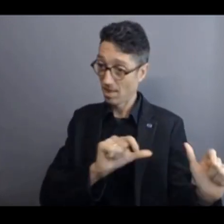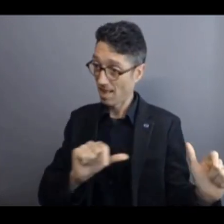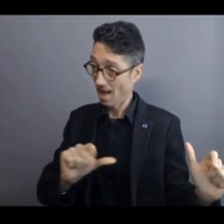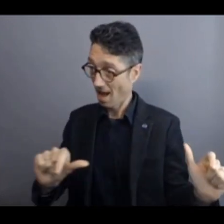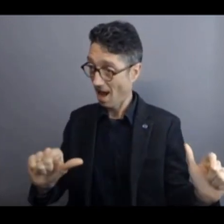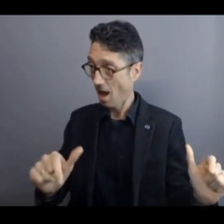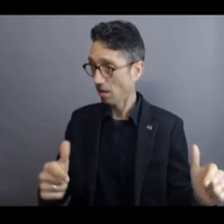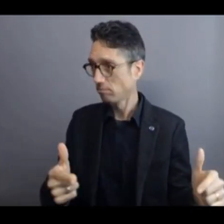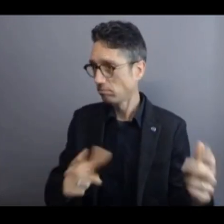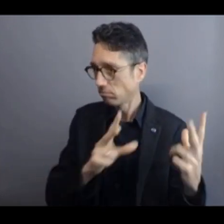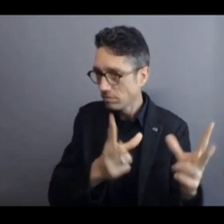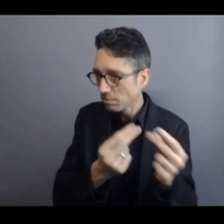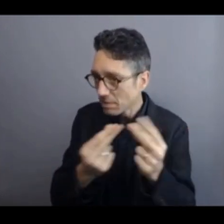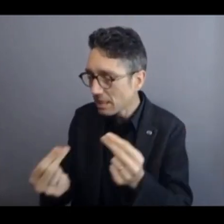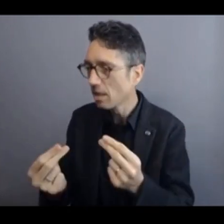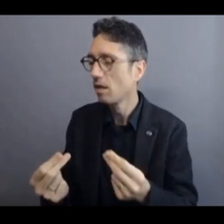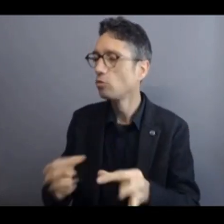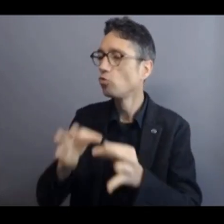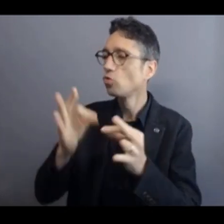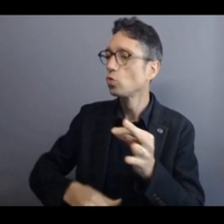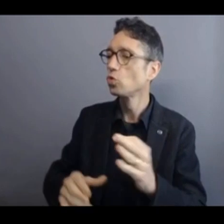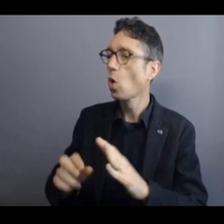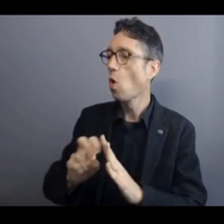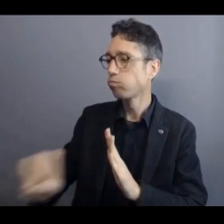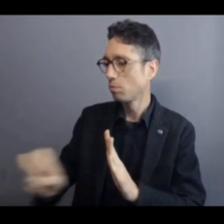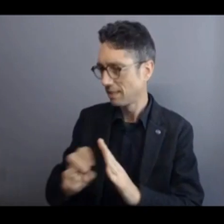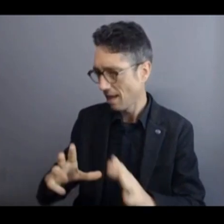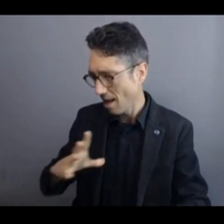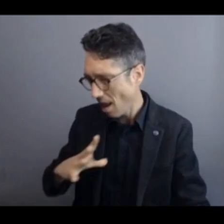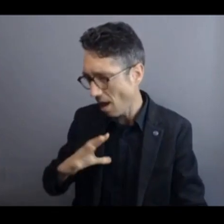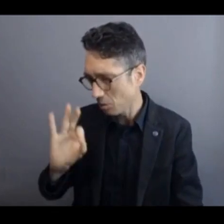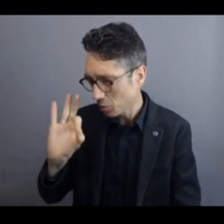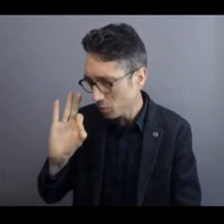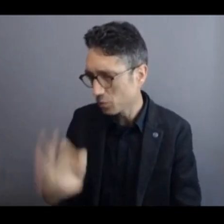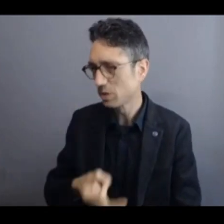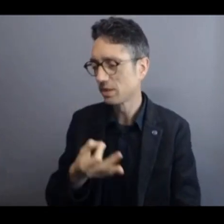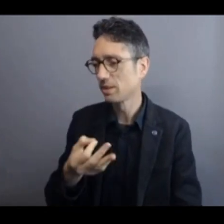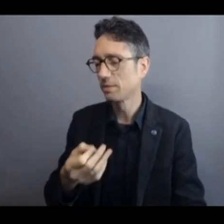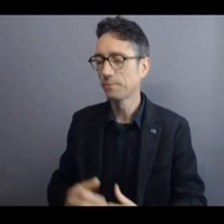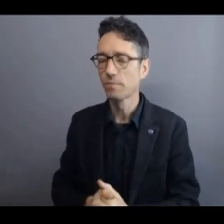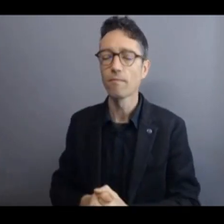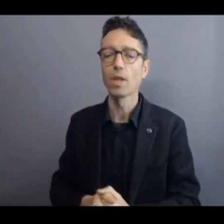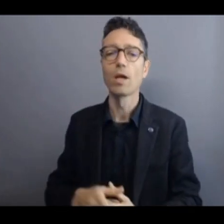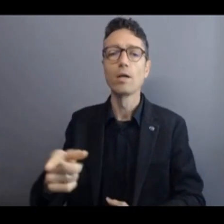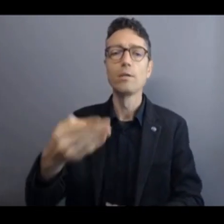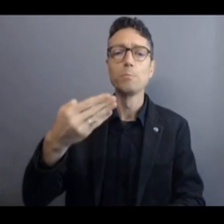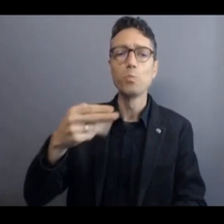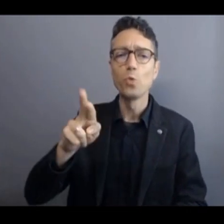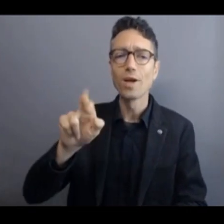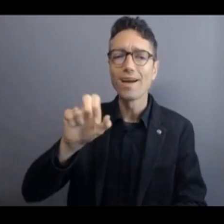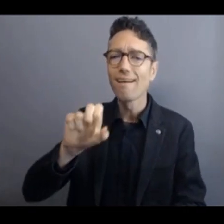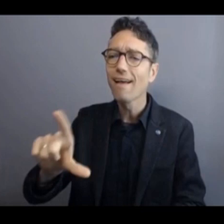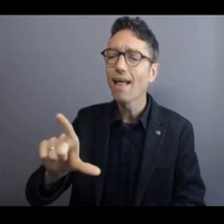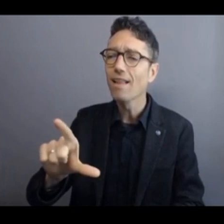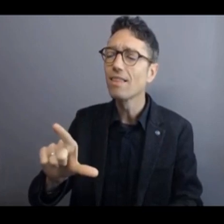existe et de l'accompagnement aussi. Et Muriel, justement, sur l'accompagnement des